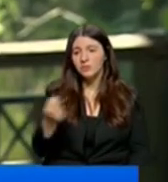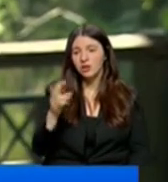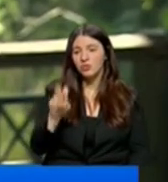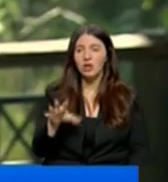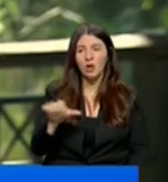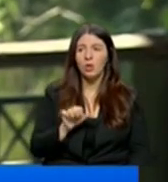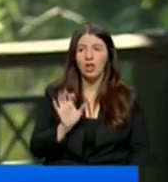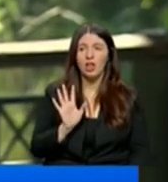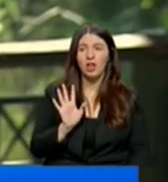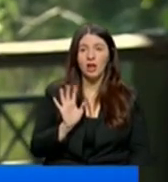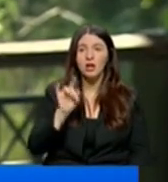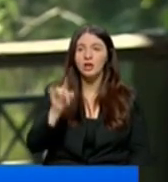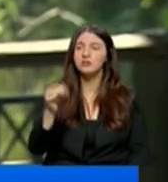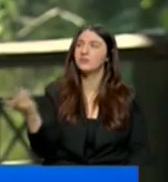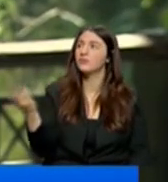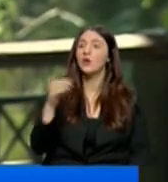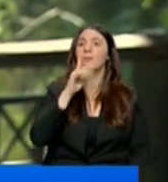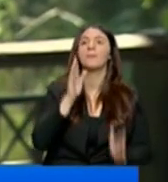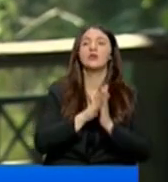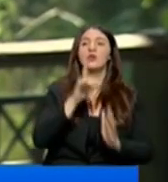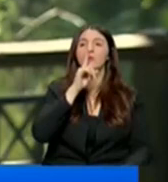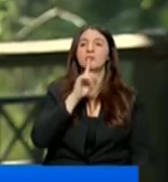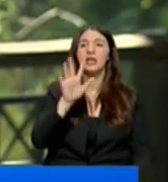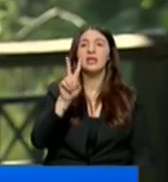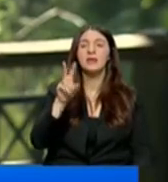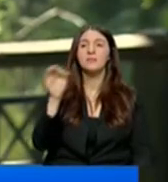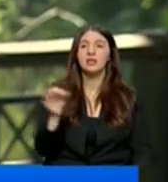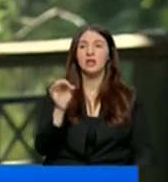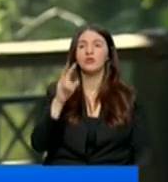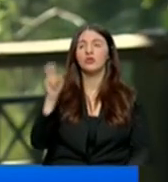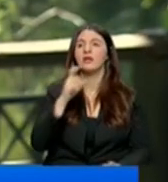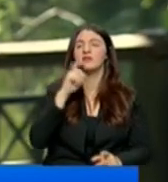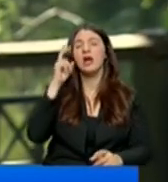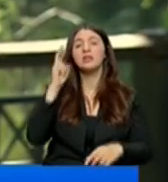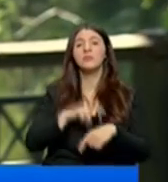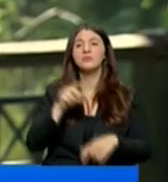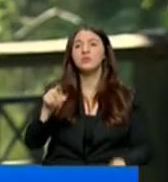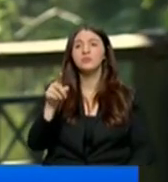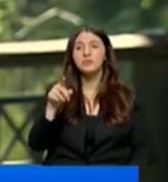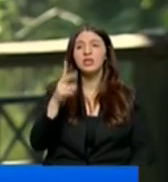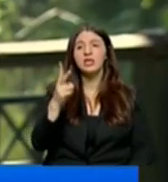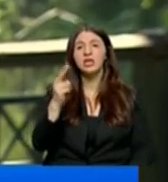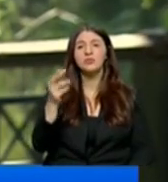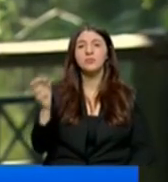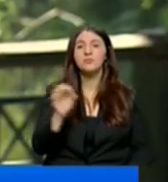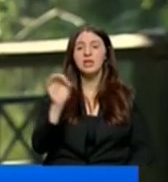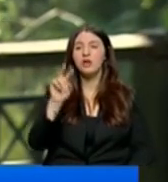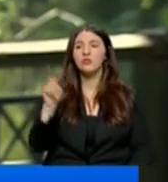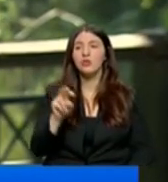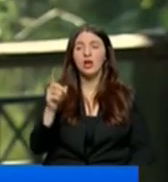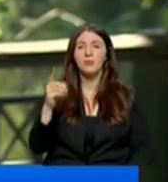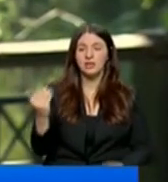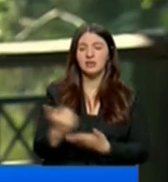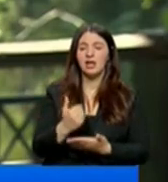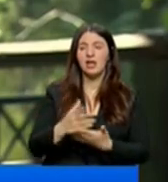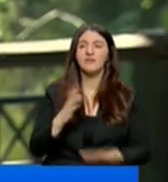dolar ancak alabiliyor. Ya siz, pardon, 152 milyar dolar yanlış hatırlamıyorsam. Siz buradan 2-2,5 milyar dolar bir gelir